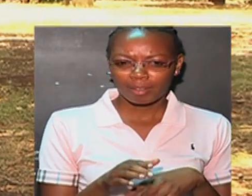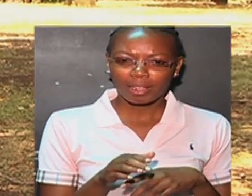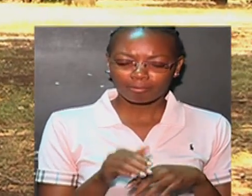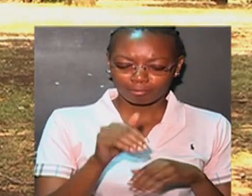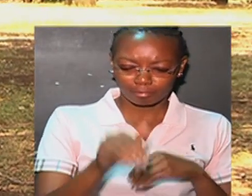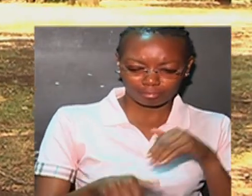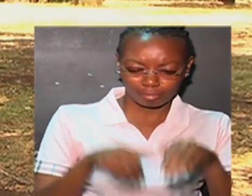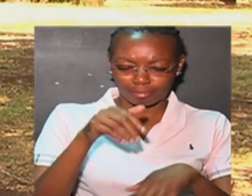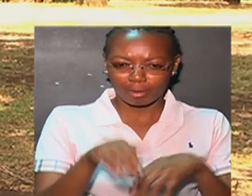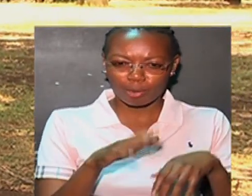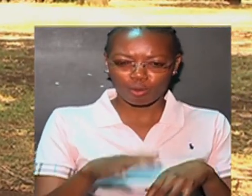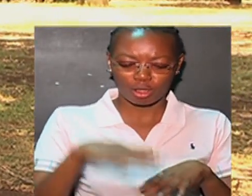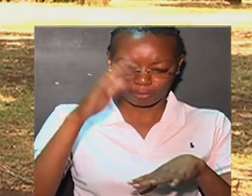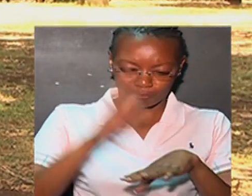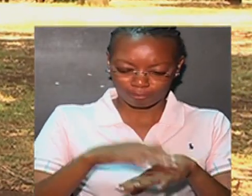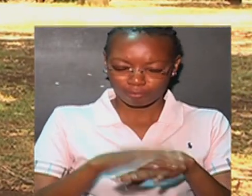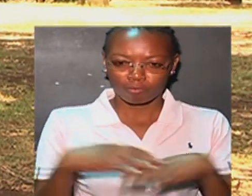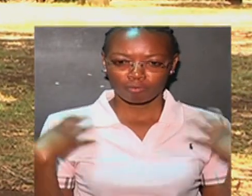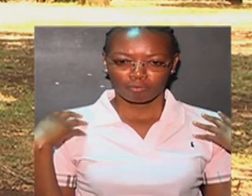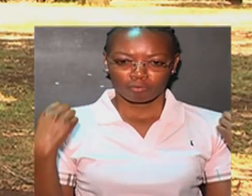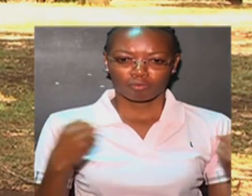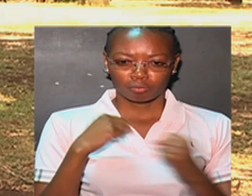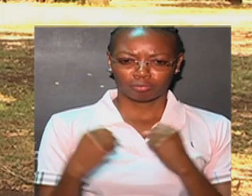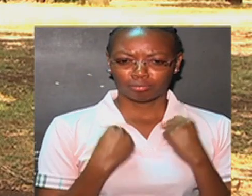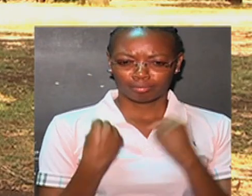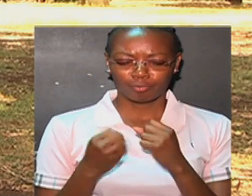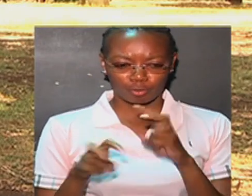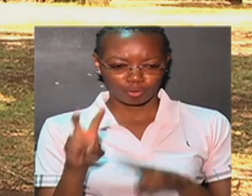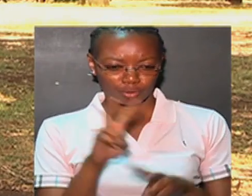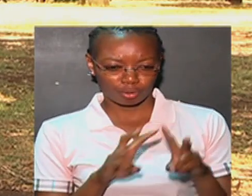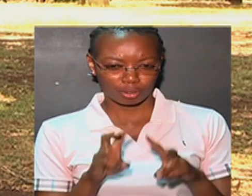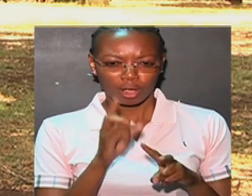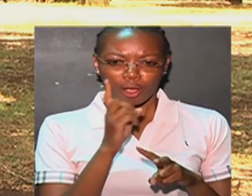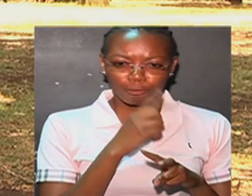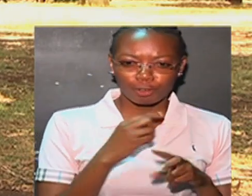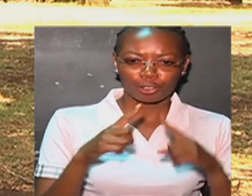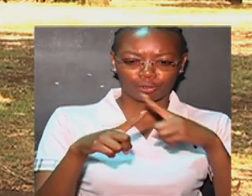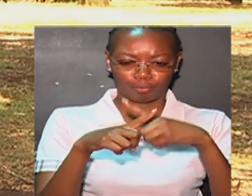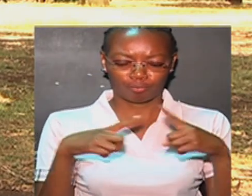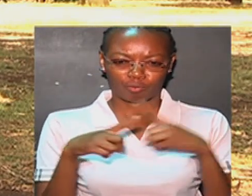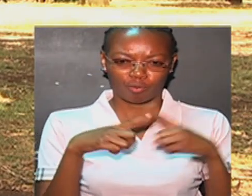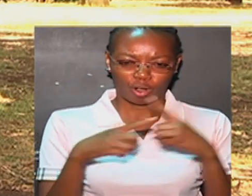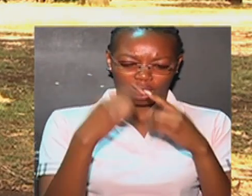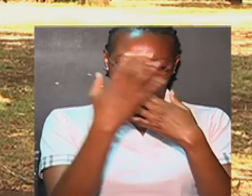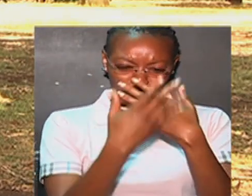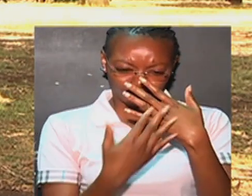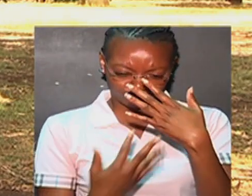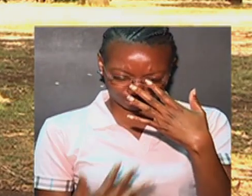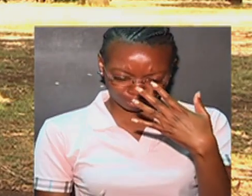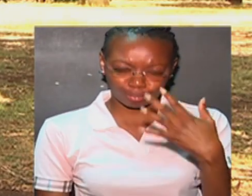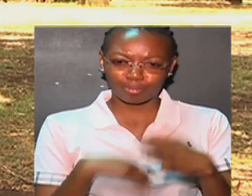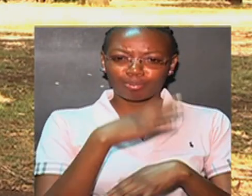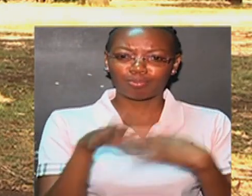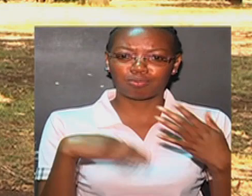na afya mzuri. Ukisaangalia hiyo, unachinja, ndiyo damu yote itoke. Ukisatoa